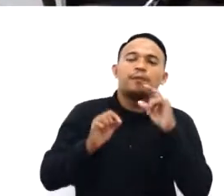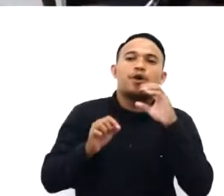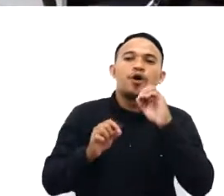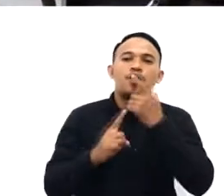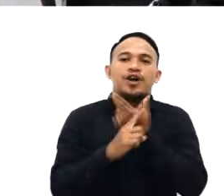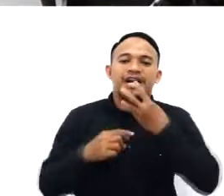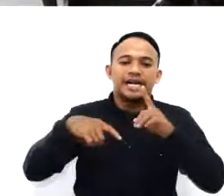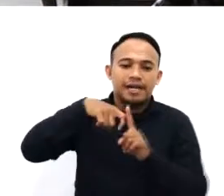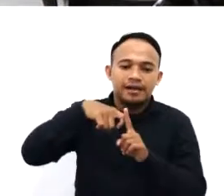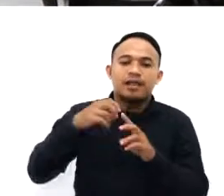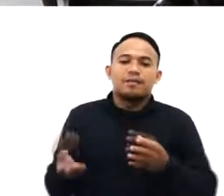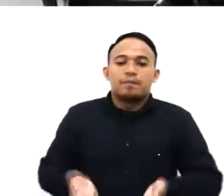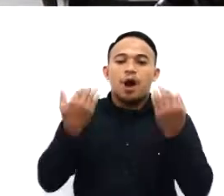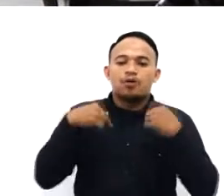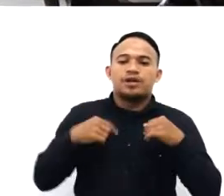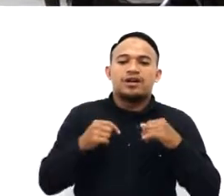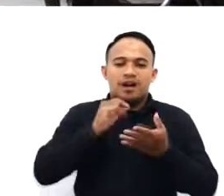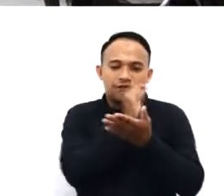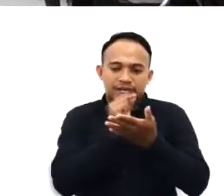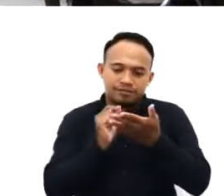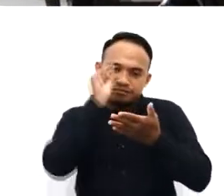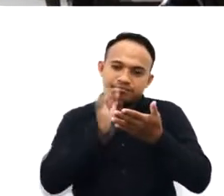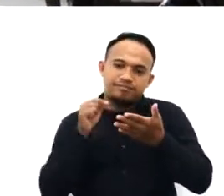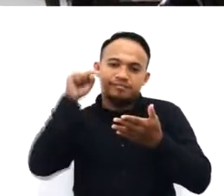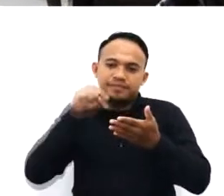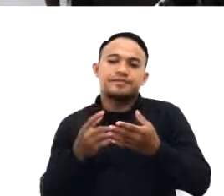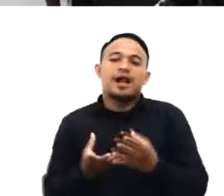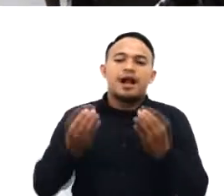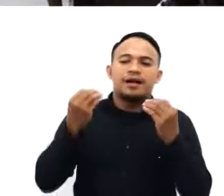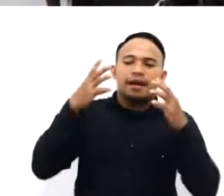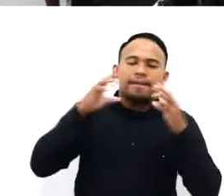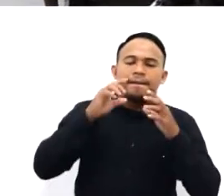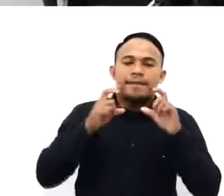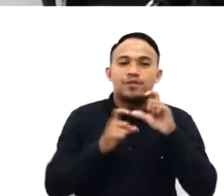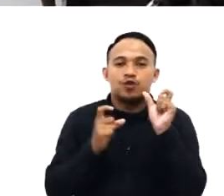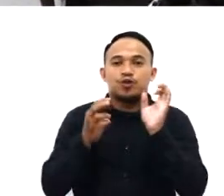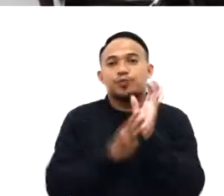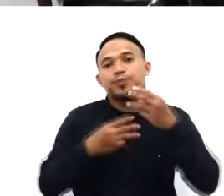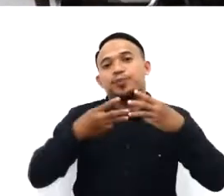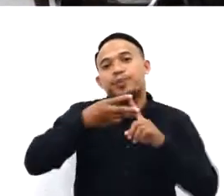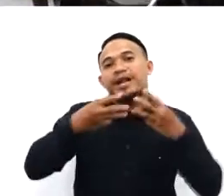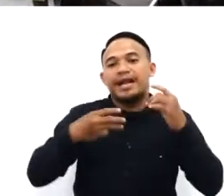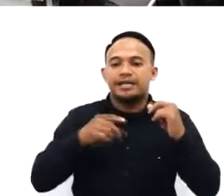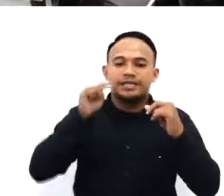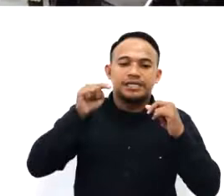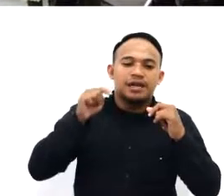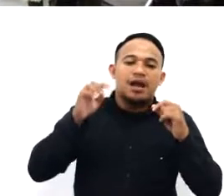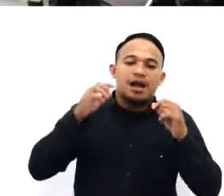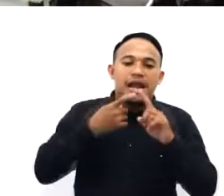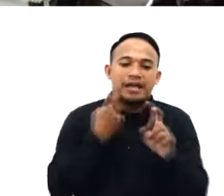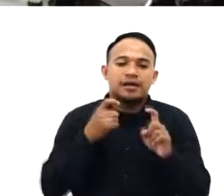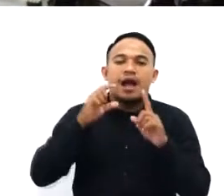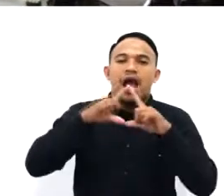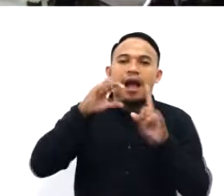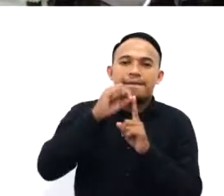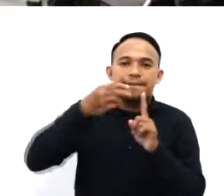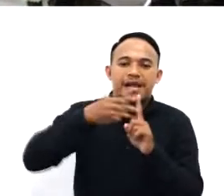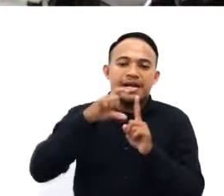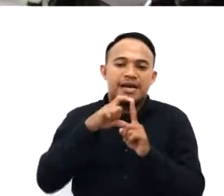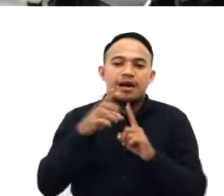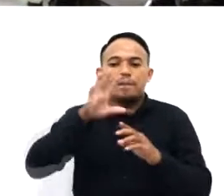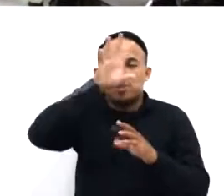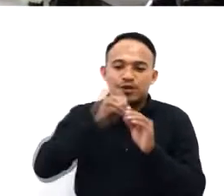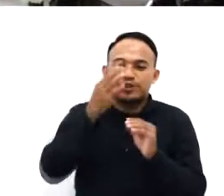meninjau sejumlah proyek pembangunan infrastruktur yang anggarannya bersumber dari APBD Provinsi Gorontalo dan